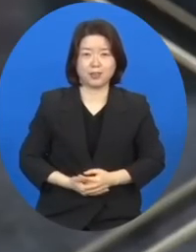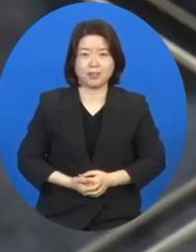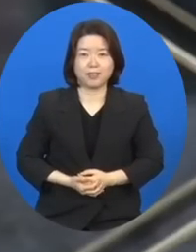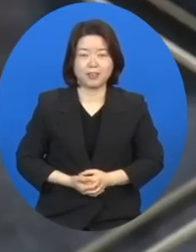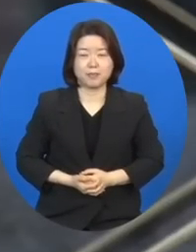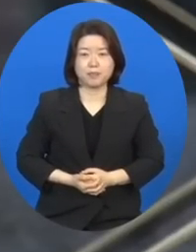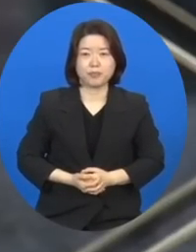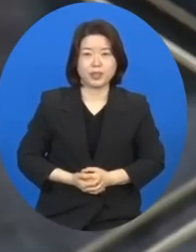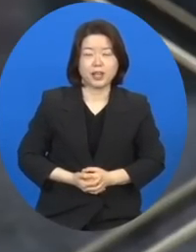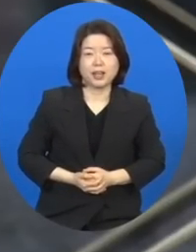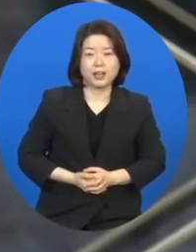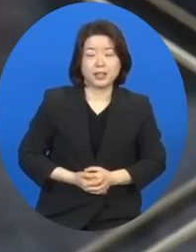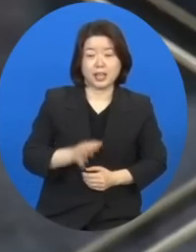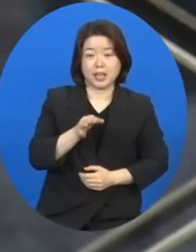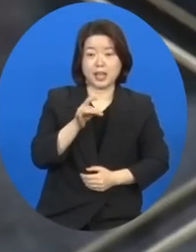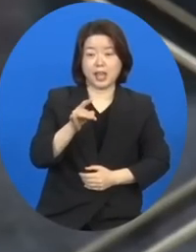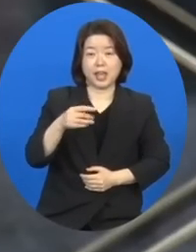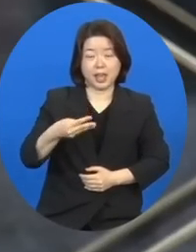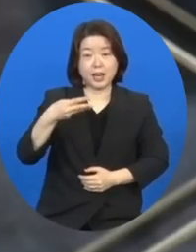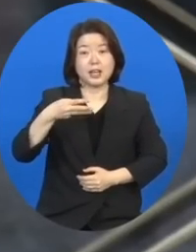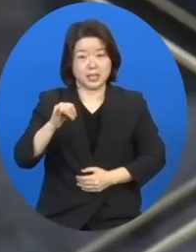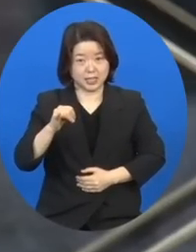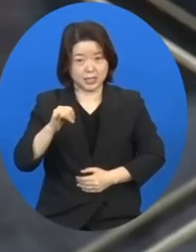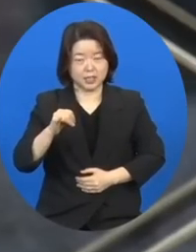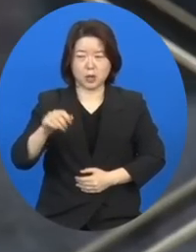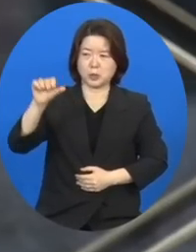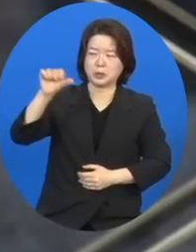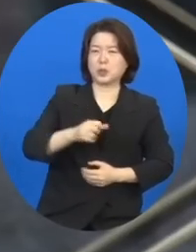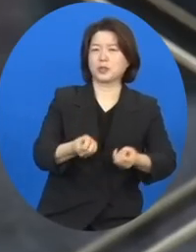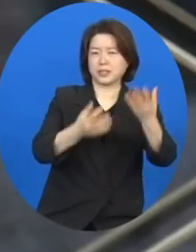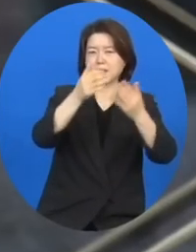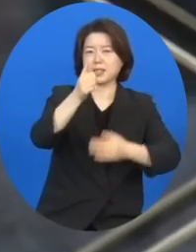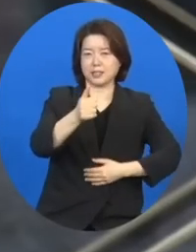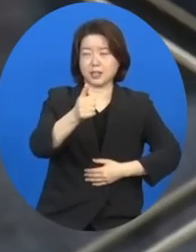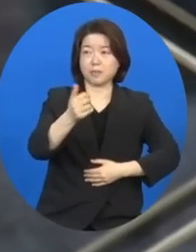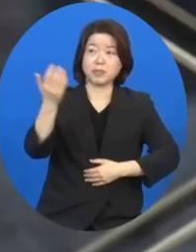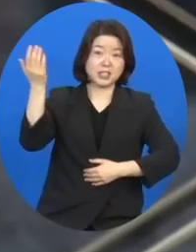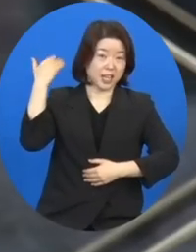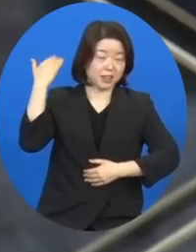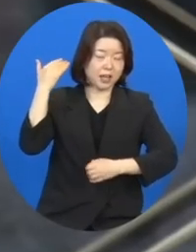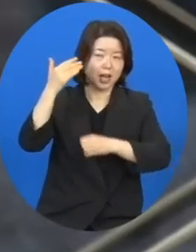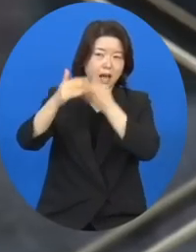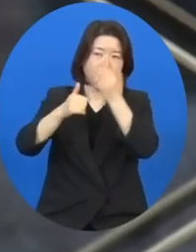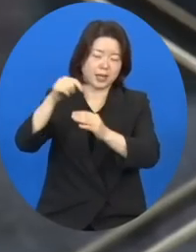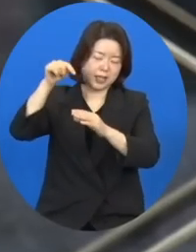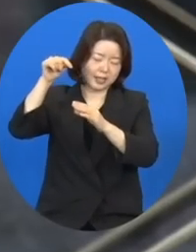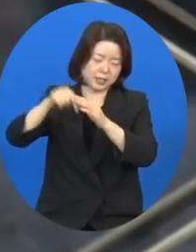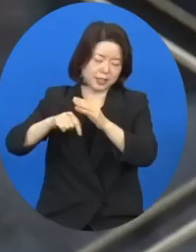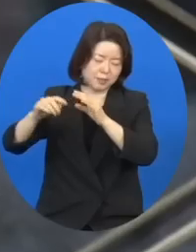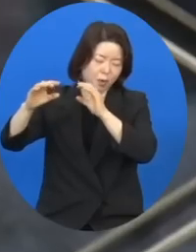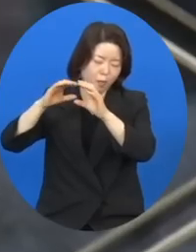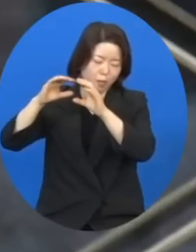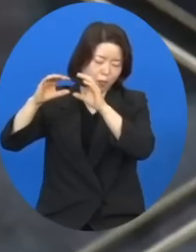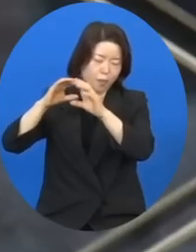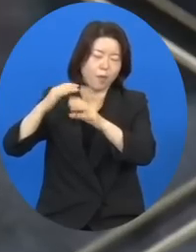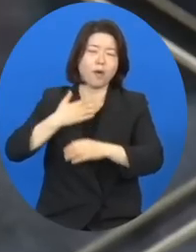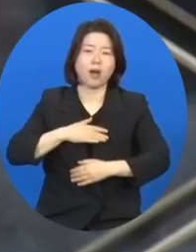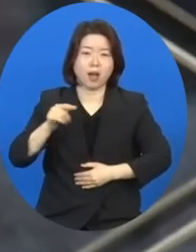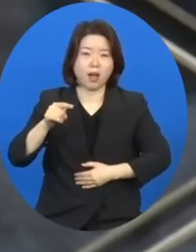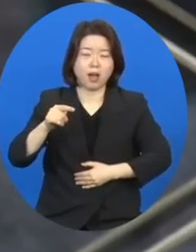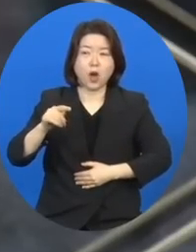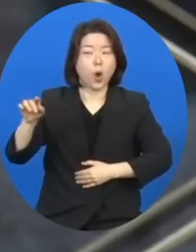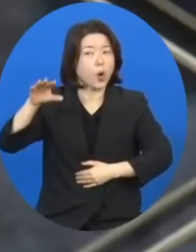엘리 제사장은 한때 주님과 깊은 교제를 나눴던 사람이에요. 어떻게 하나님의 음성을 듣는지 너무나 정확히